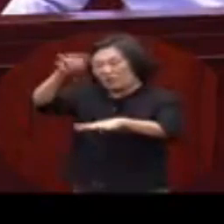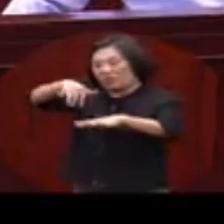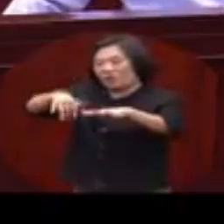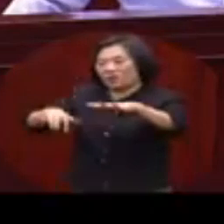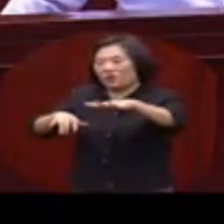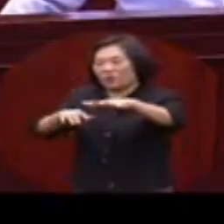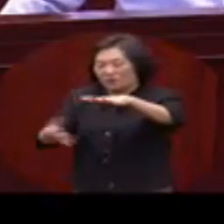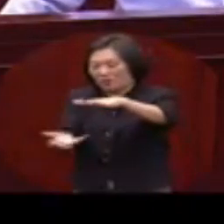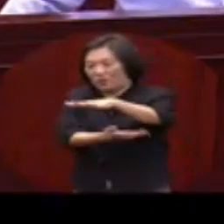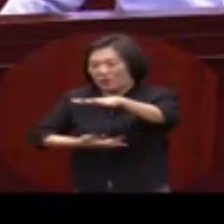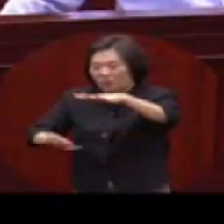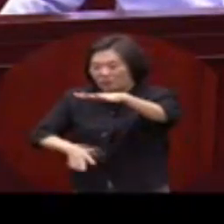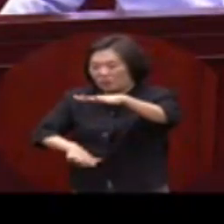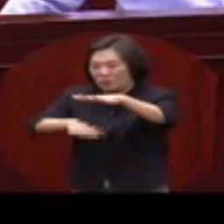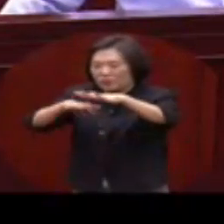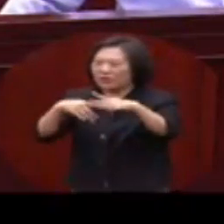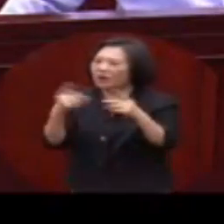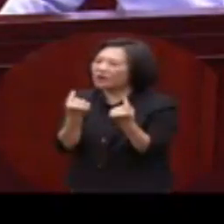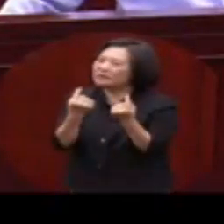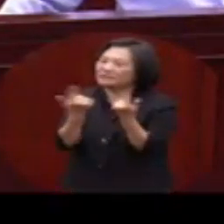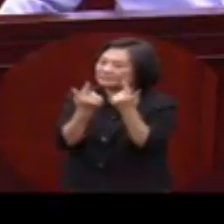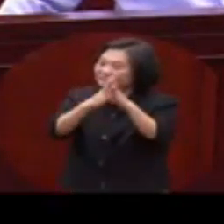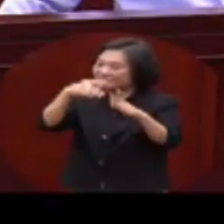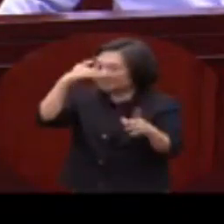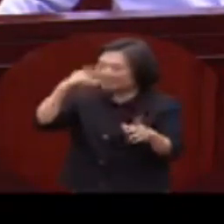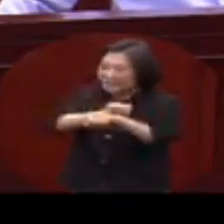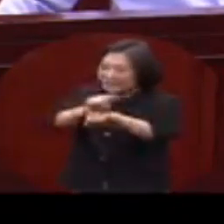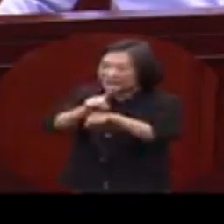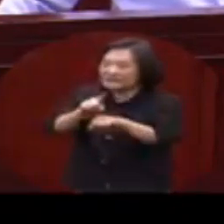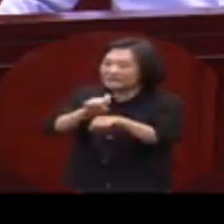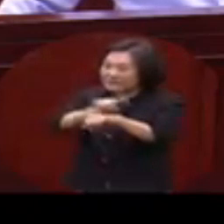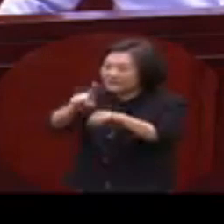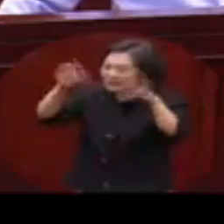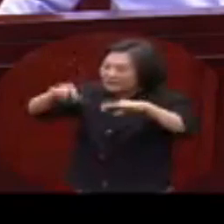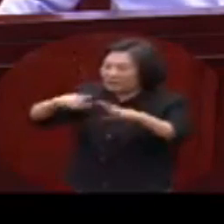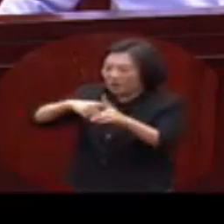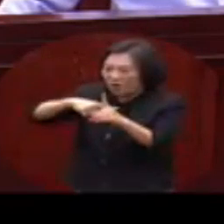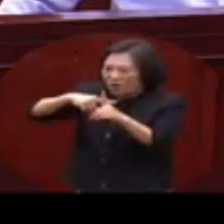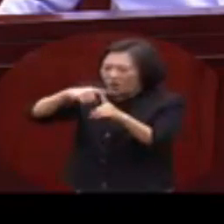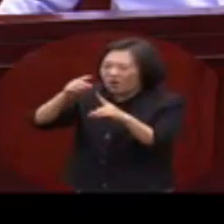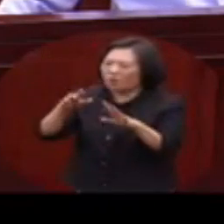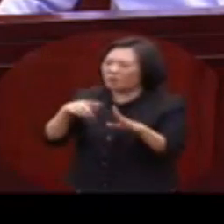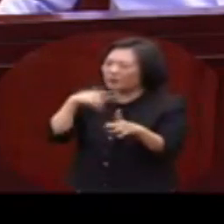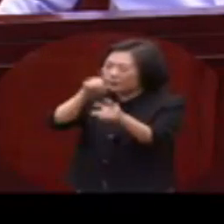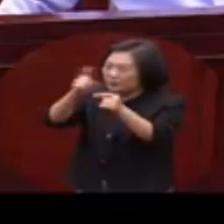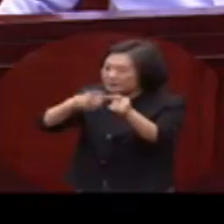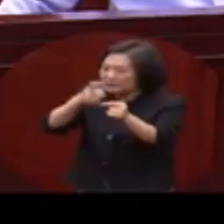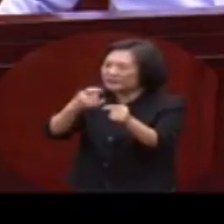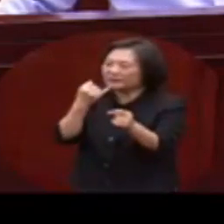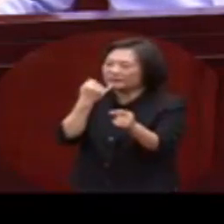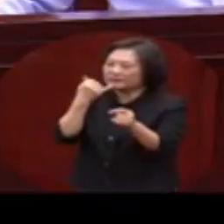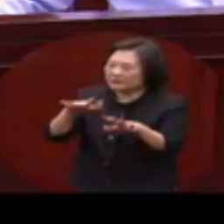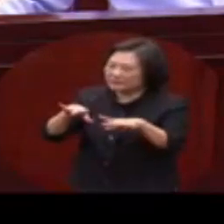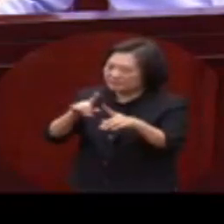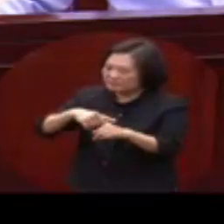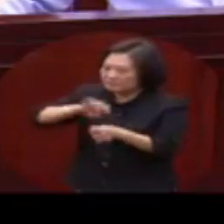现在目前台北市每小时降雨量78mm还可以忍受。我们目标是不是在10年内可以慢慢增加到88？